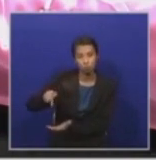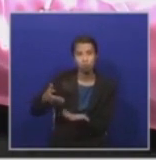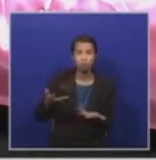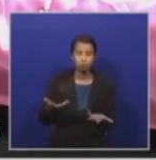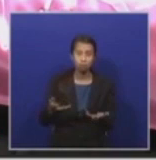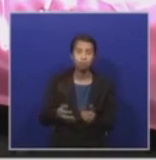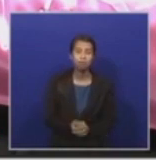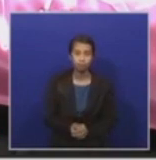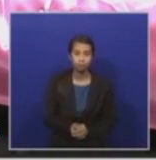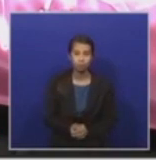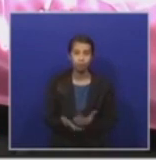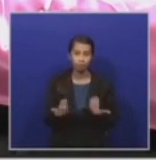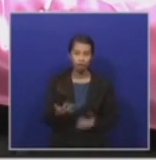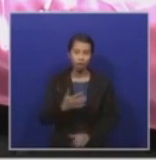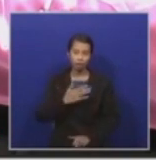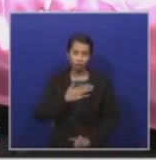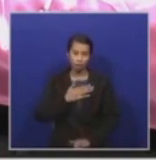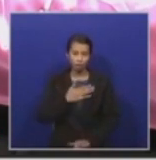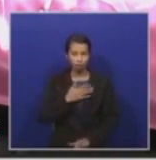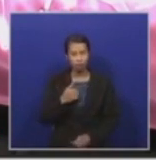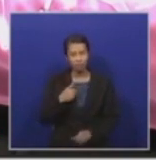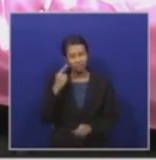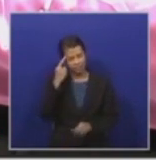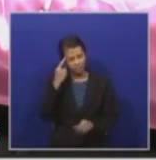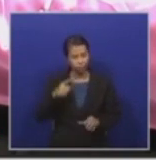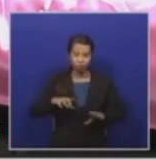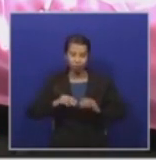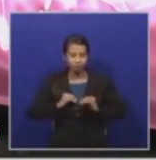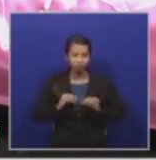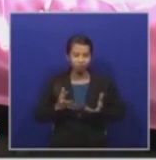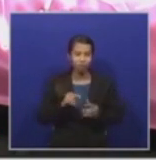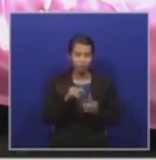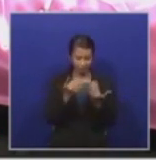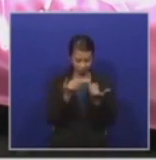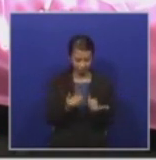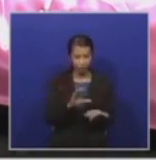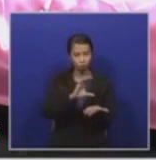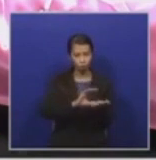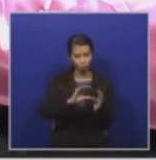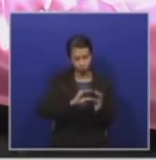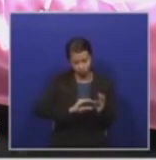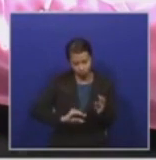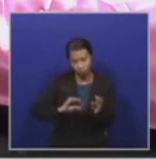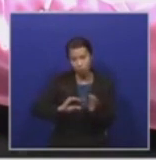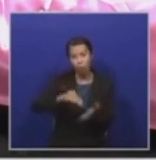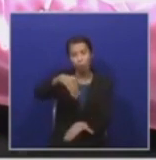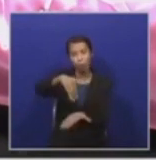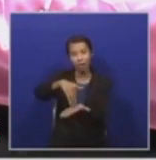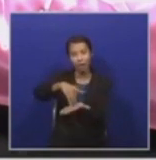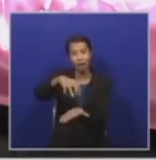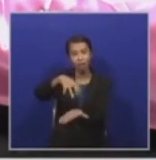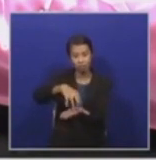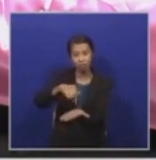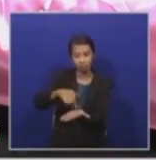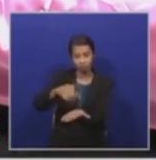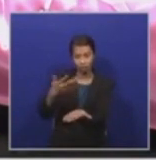แหละครับท่านประธานครับมันจึงทำให้พวกผมเนี่ยไม่มีความเห็นด้วยเลยนะครับว่าการโอนงบประมาณไปให้กับงบกลางเนี่ยแล้วก็ทำ